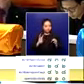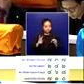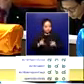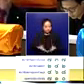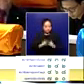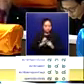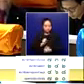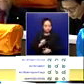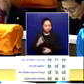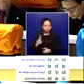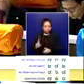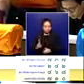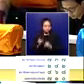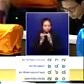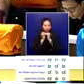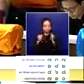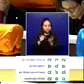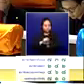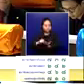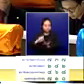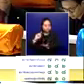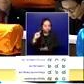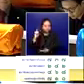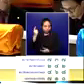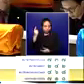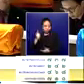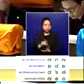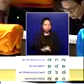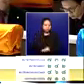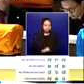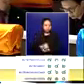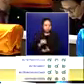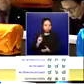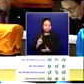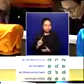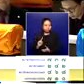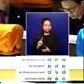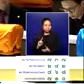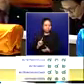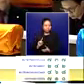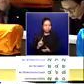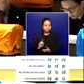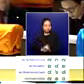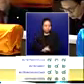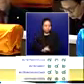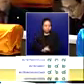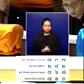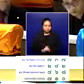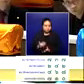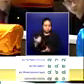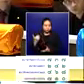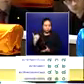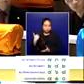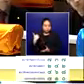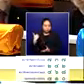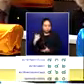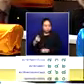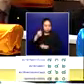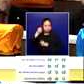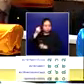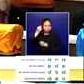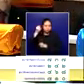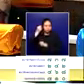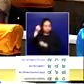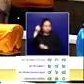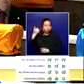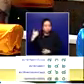สรไปยกร่างรัฐธรรมนูญฉบับใหม่เหตุเกิดมาจากปรากฏการณ์นะคะที่มีการชุมนุมทางการ